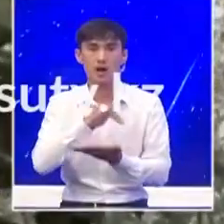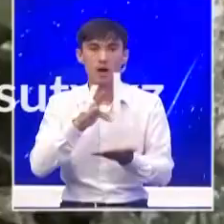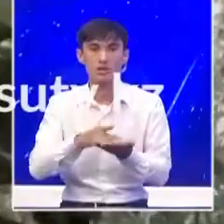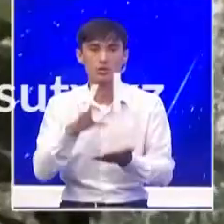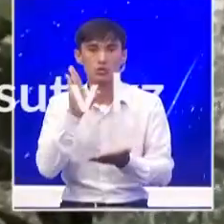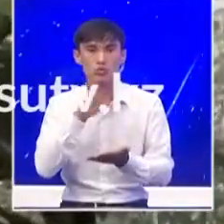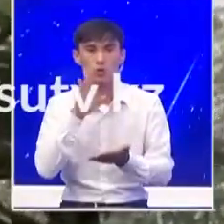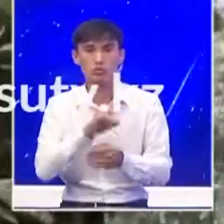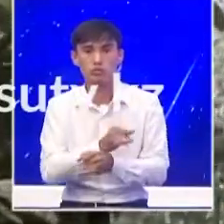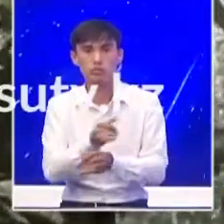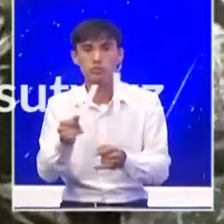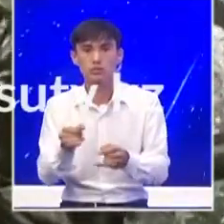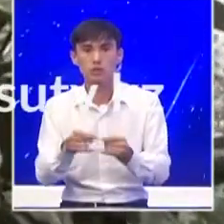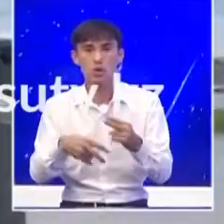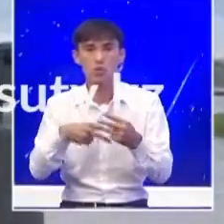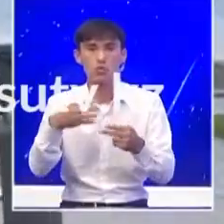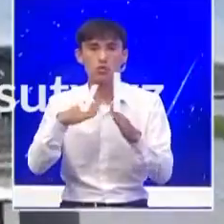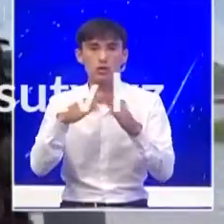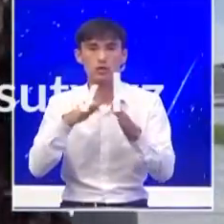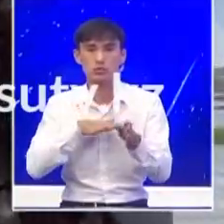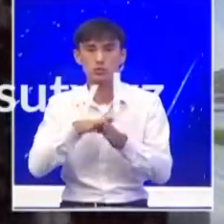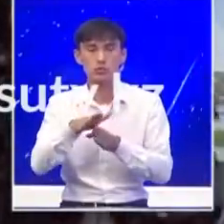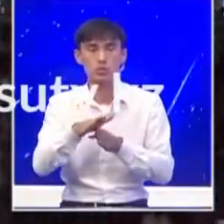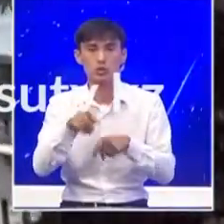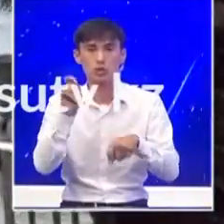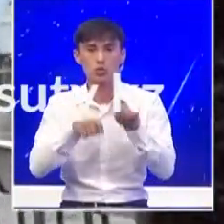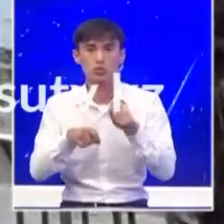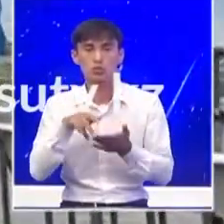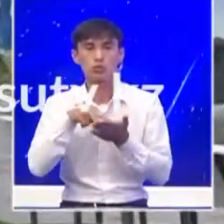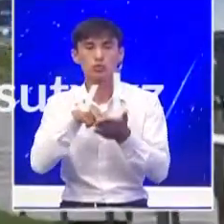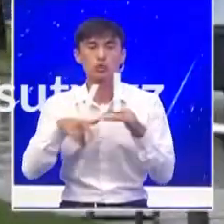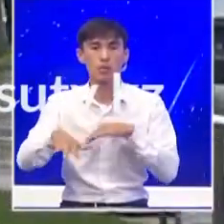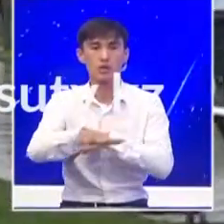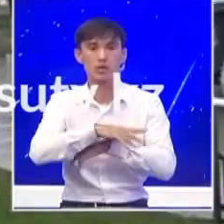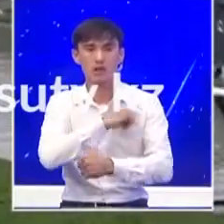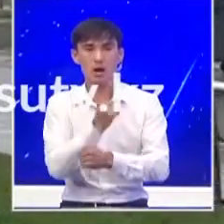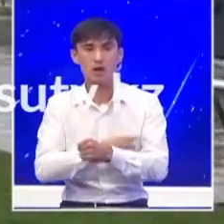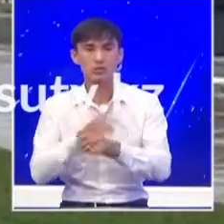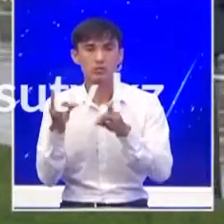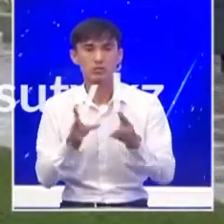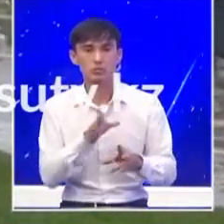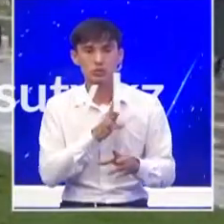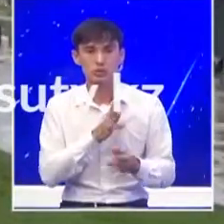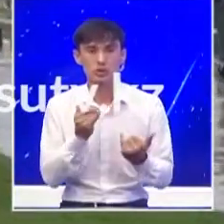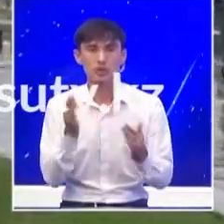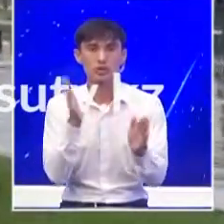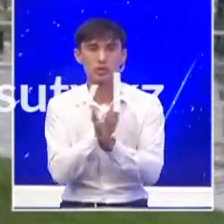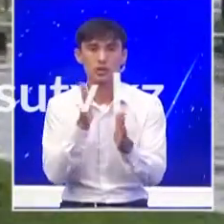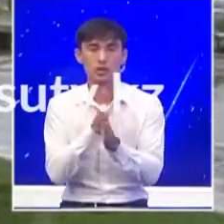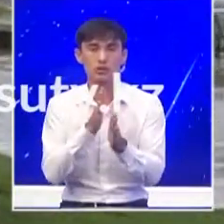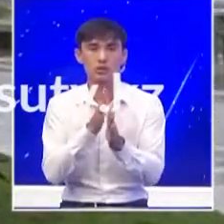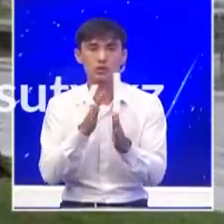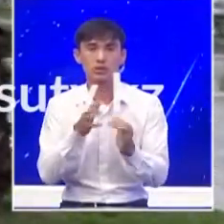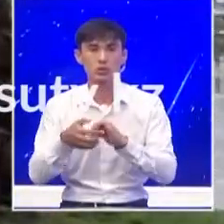істен шығып, үйлердің бірнеше қабаты суға толған. Жауын шашынан туристік аймақтарда қатты зардап шеккен. Қазір табиғат аясының